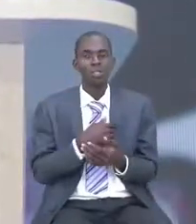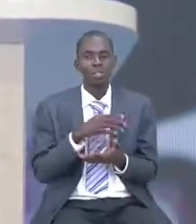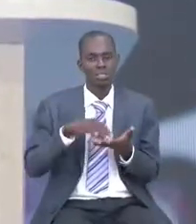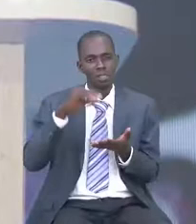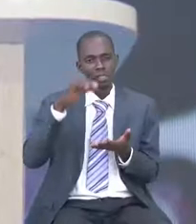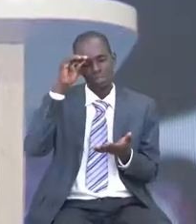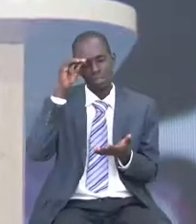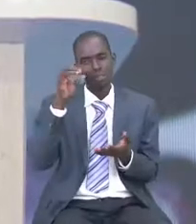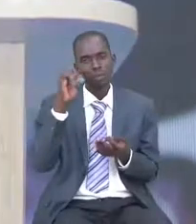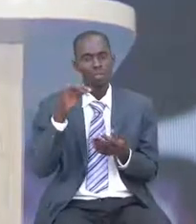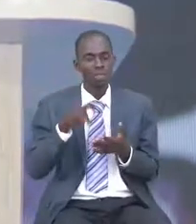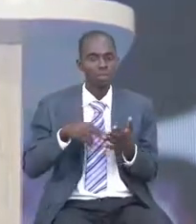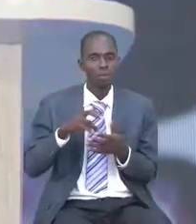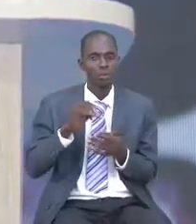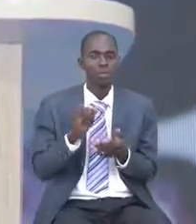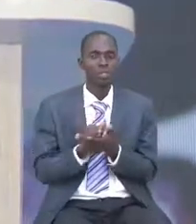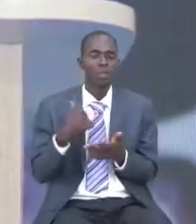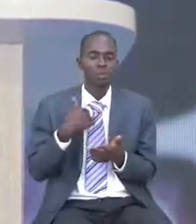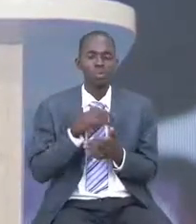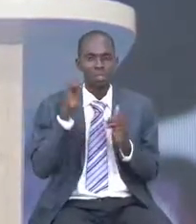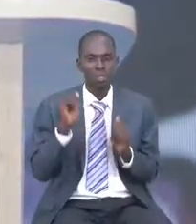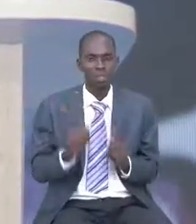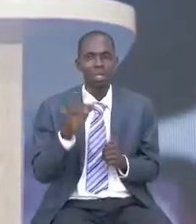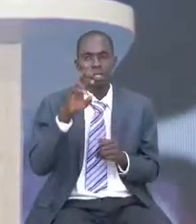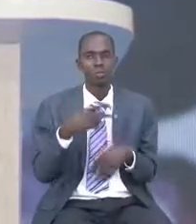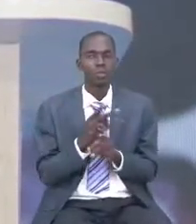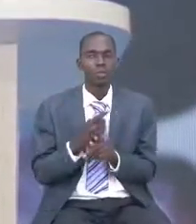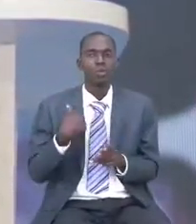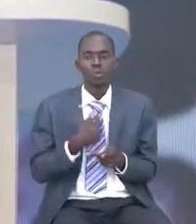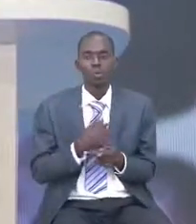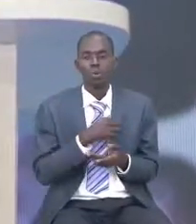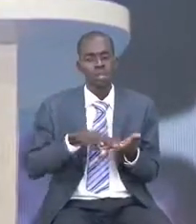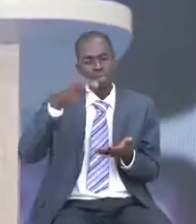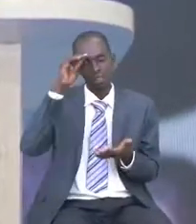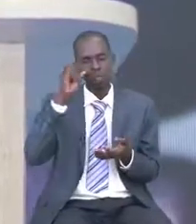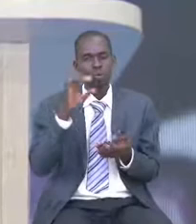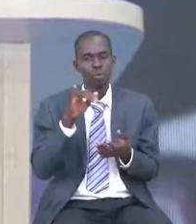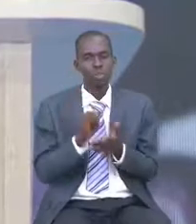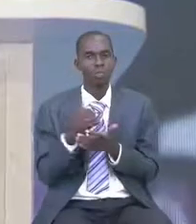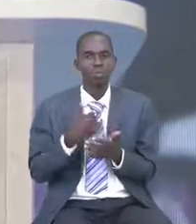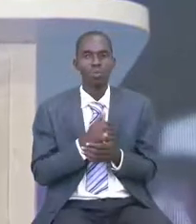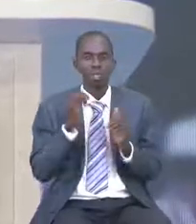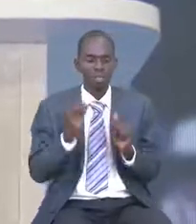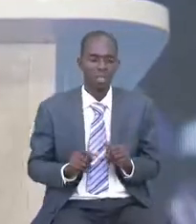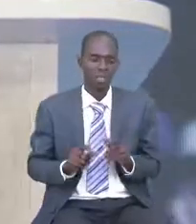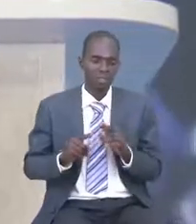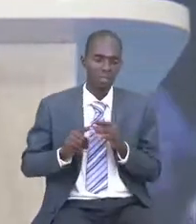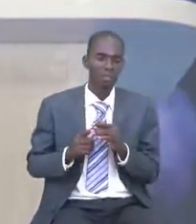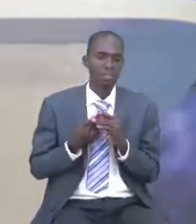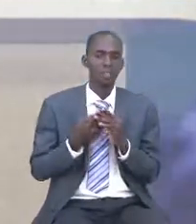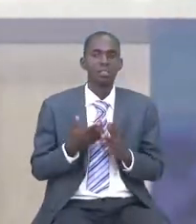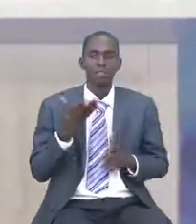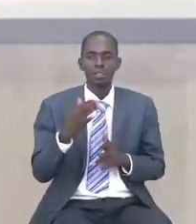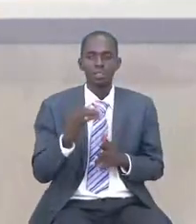rendre ça de notre mémoire. Nous apprenons, non, pour reproduire. Et nous apprenons afin de